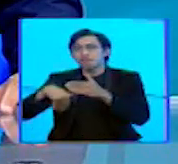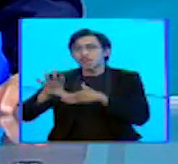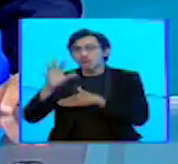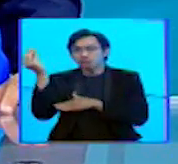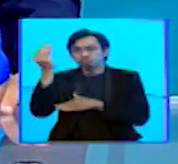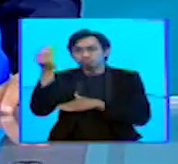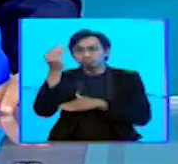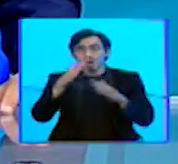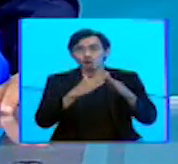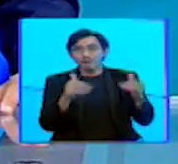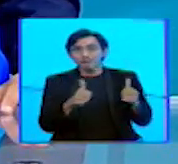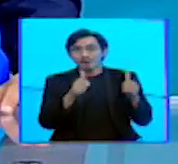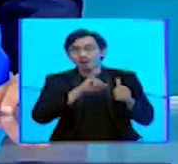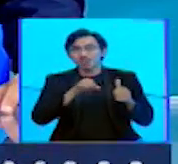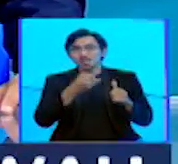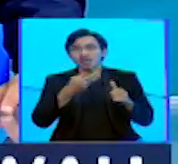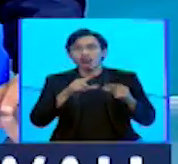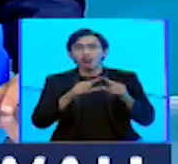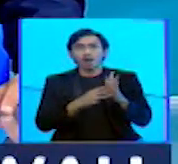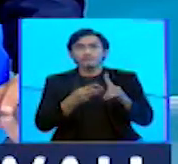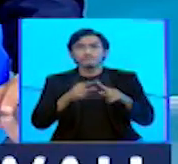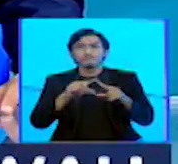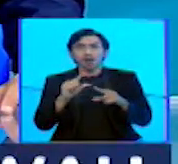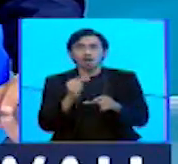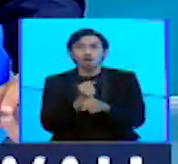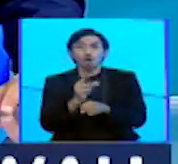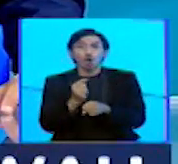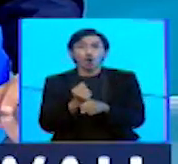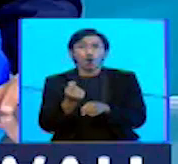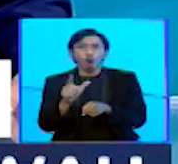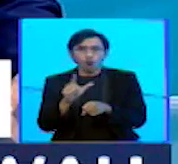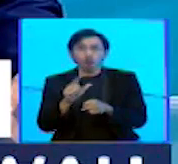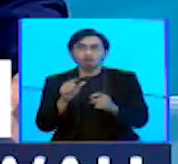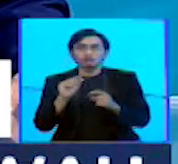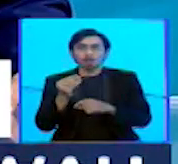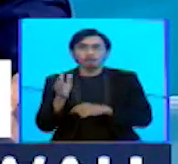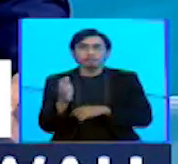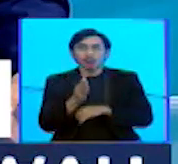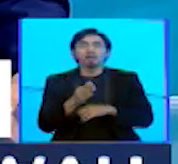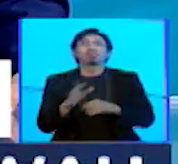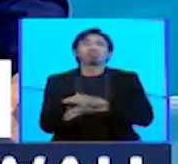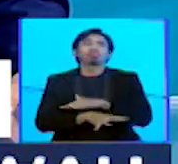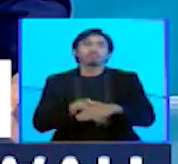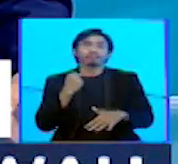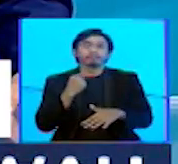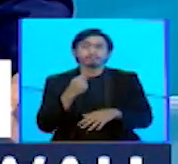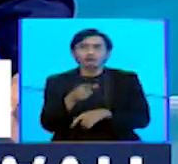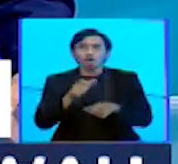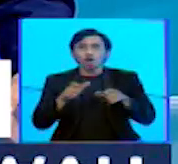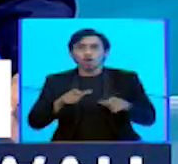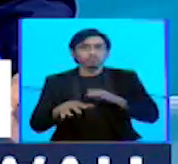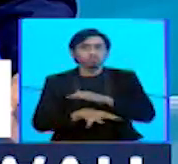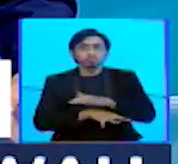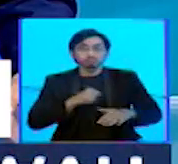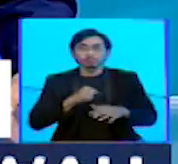Pemirsa, ditinggal pergi liburan, rumah mewah di Jelambar Grogol Petamburan Jakarta Barat disatroni kawanan perampok. Aksi perampokan uang dan